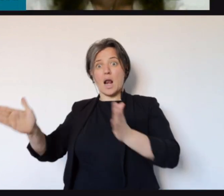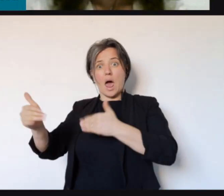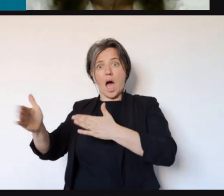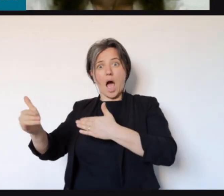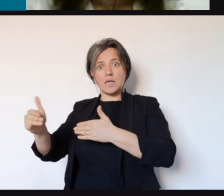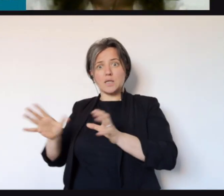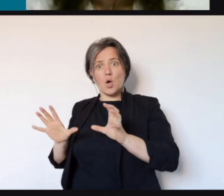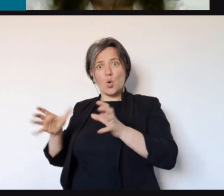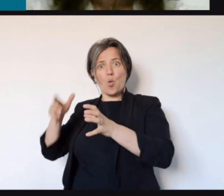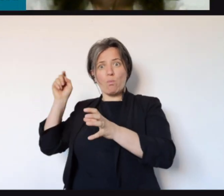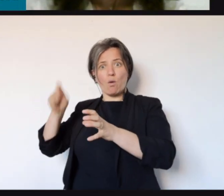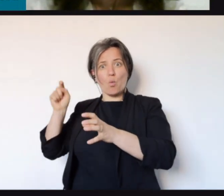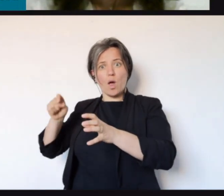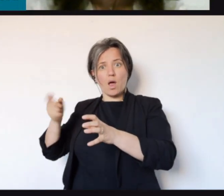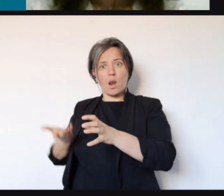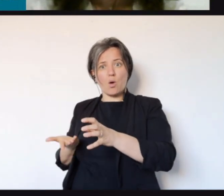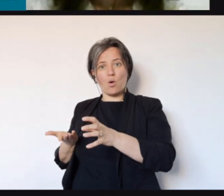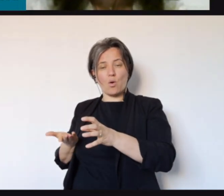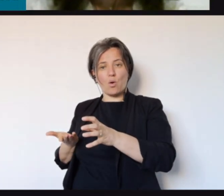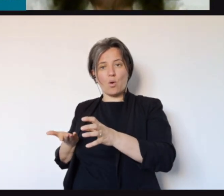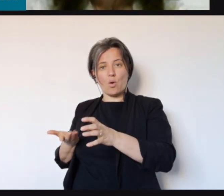è la classe, la scuola.